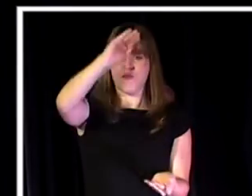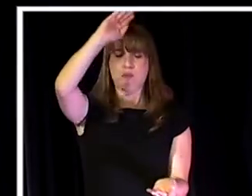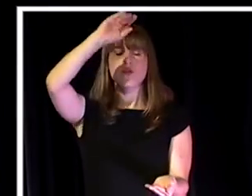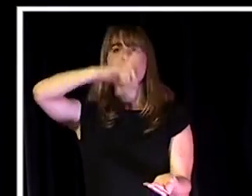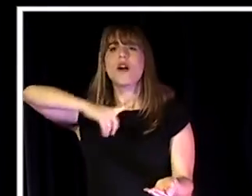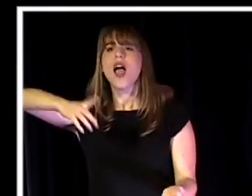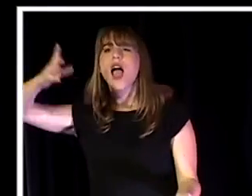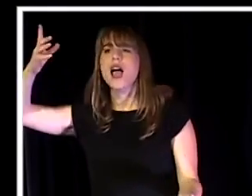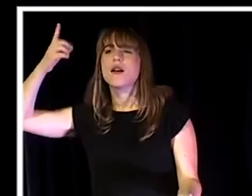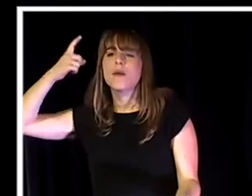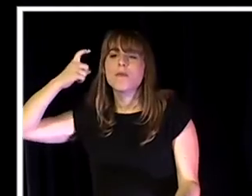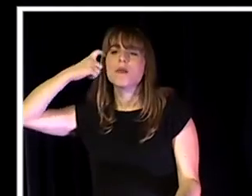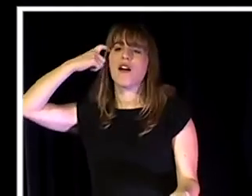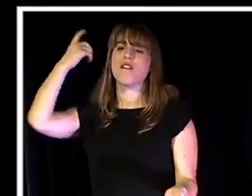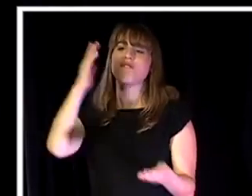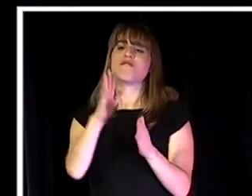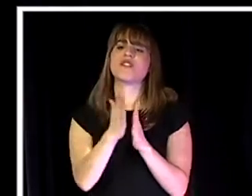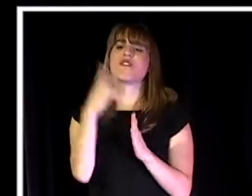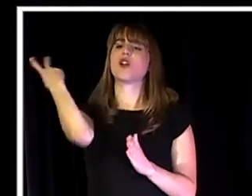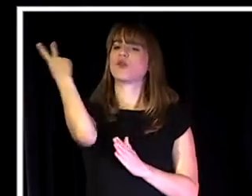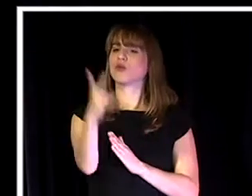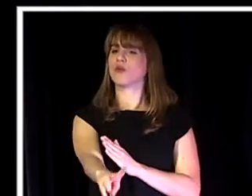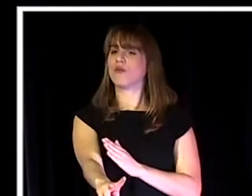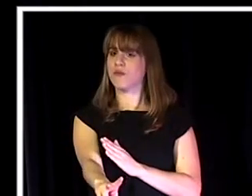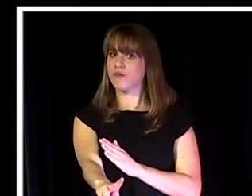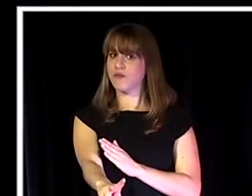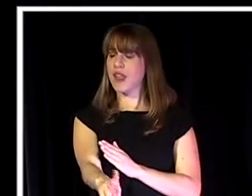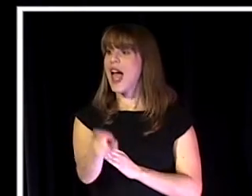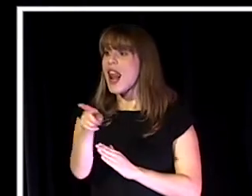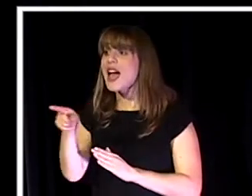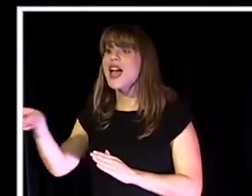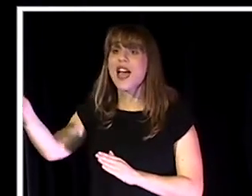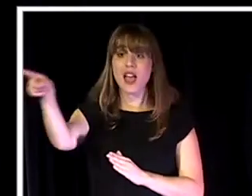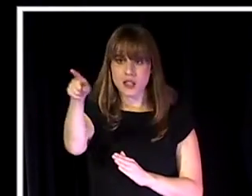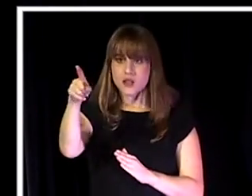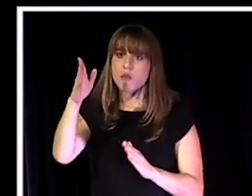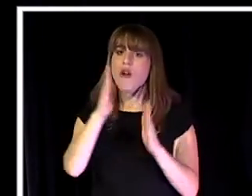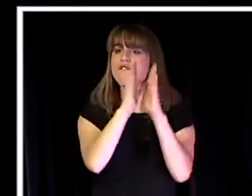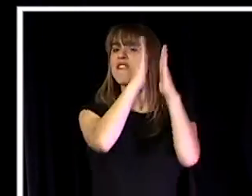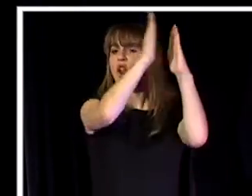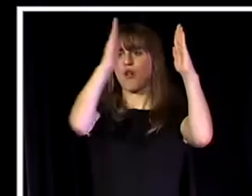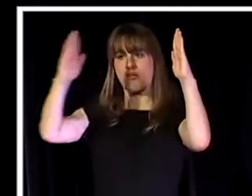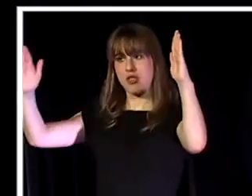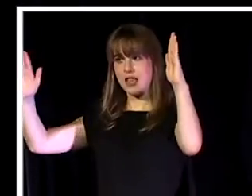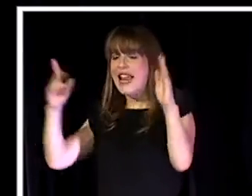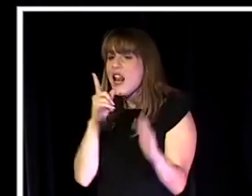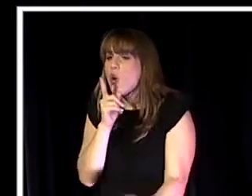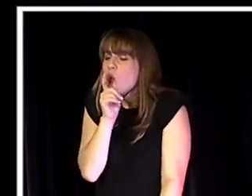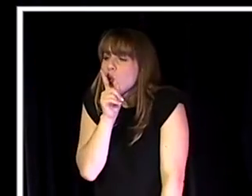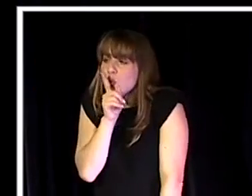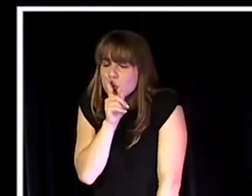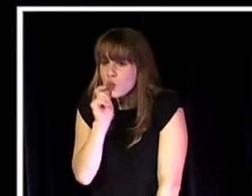καλύτερο βιβλίο της ζωής του. Γι' αυτό κι εσείς, αν βρεθείτε ποτέ σε βιβλιοθήκη, κάντε λίγο